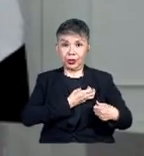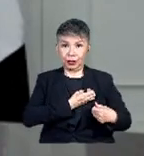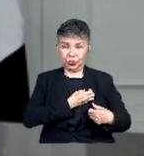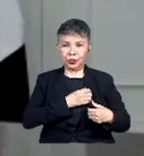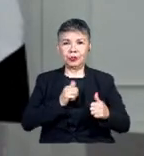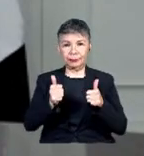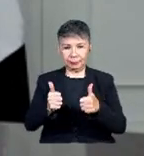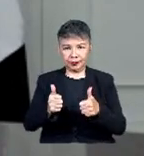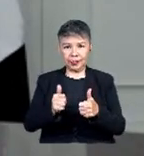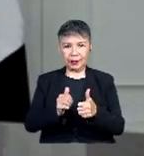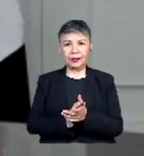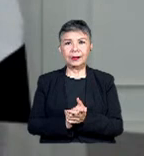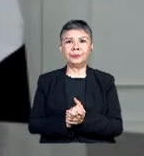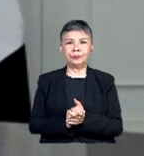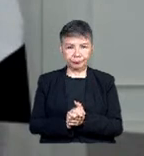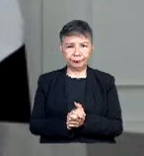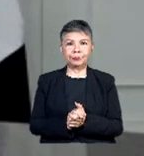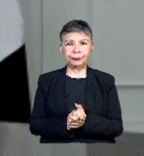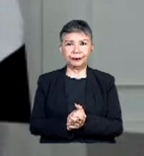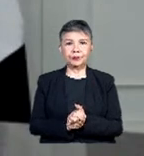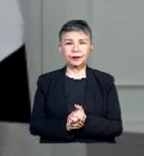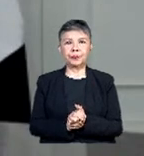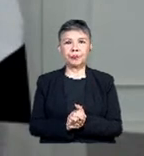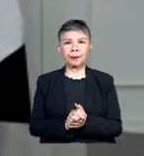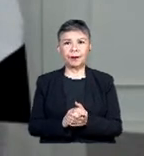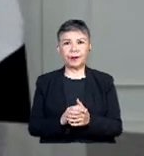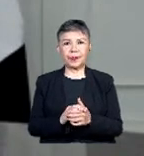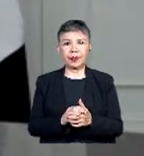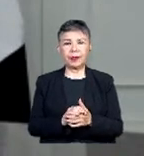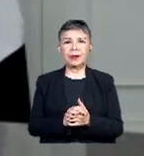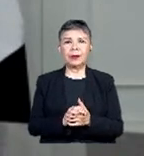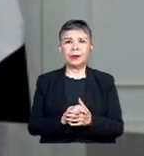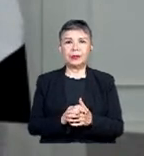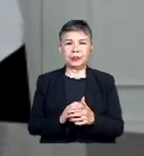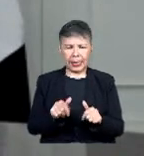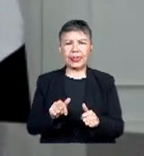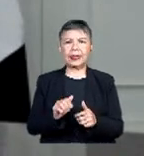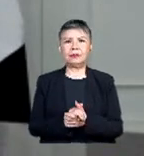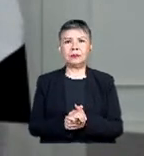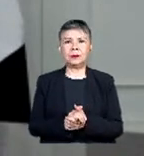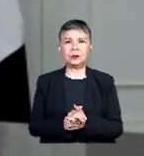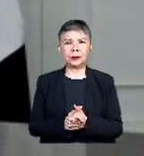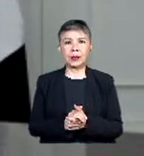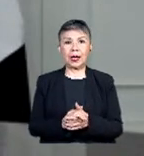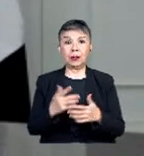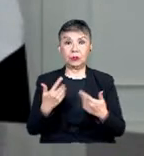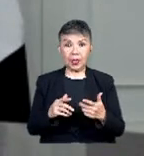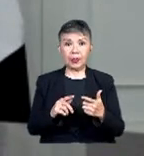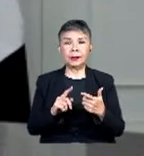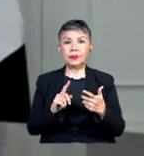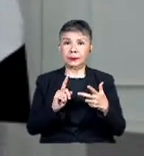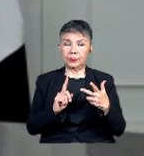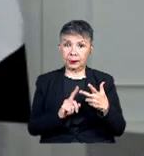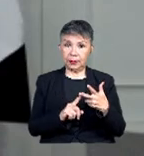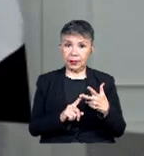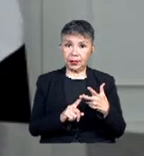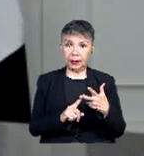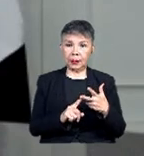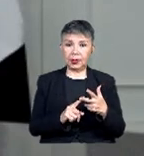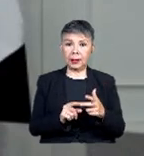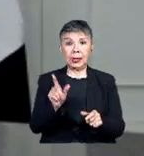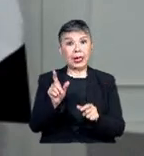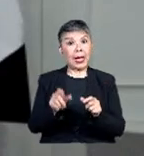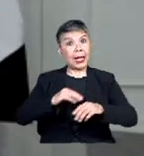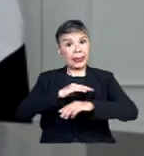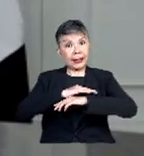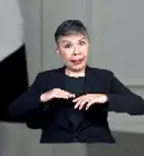Lencana Dharma apa gitu ya, saya lupa panjangnya, ada itu. Nah, kemudian mereka